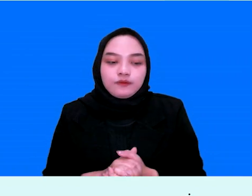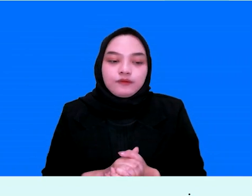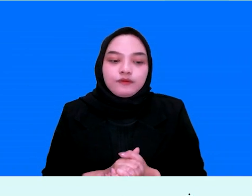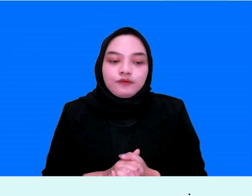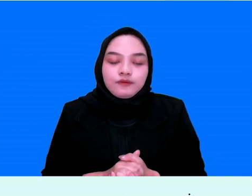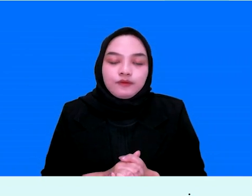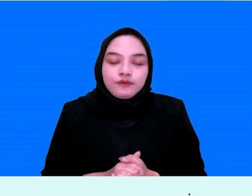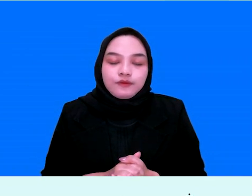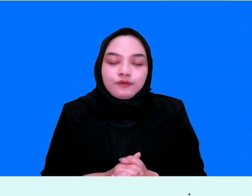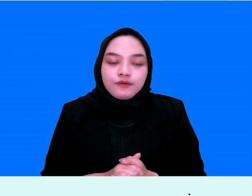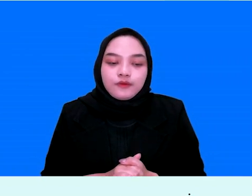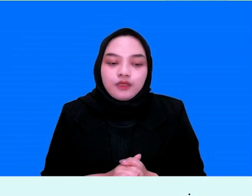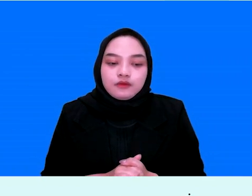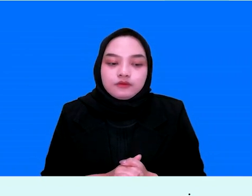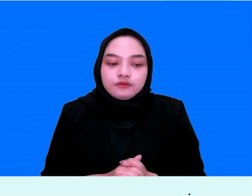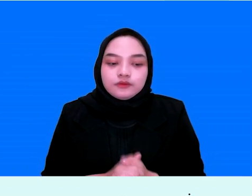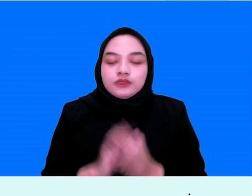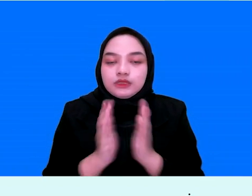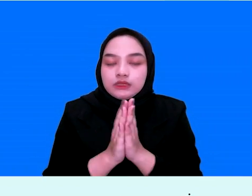Lanjut,